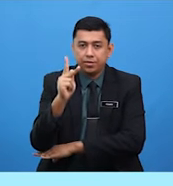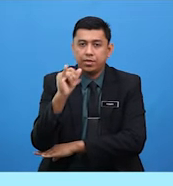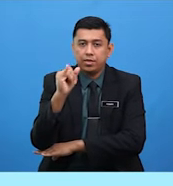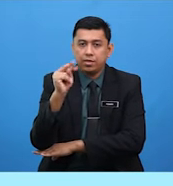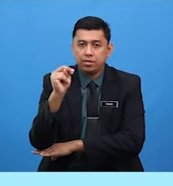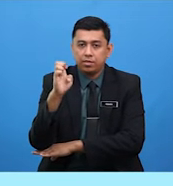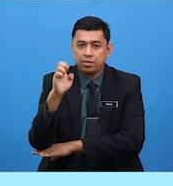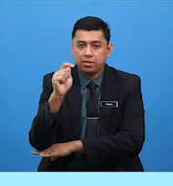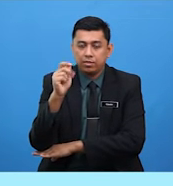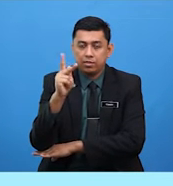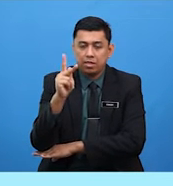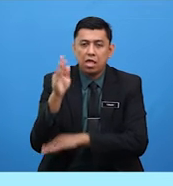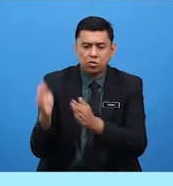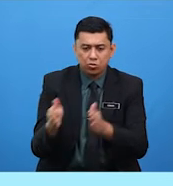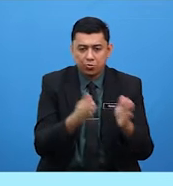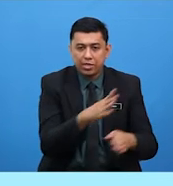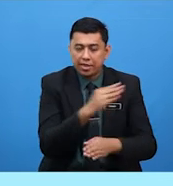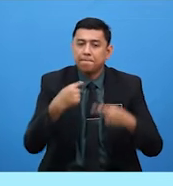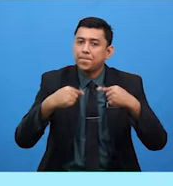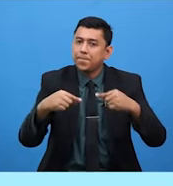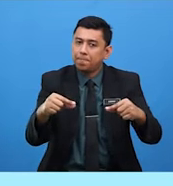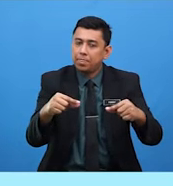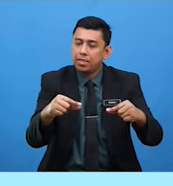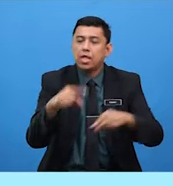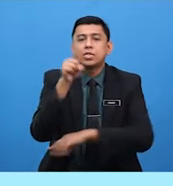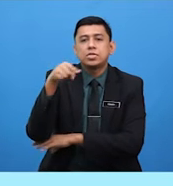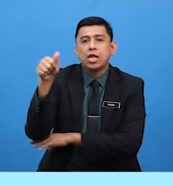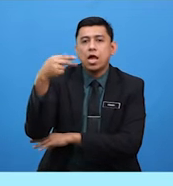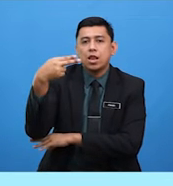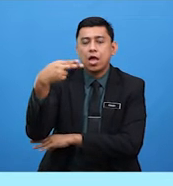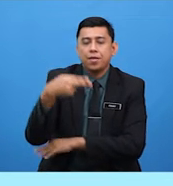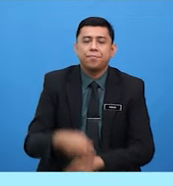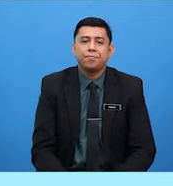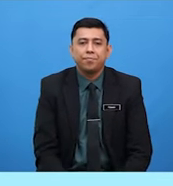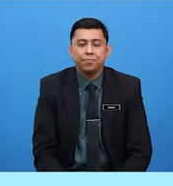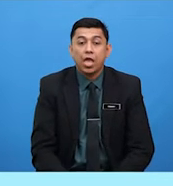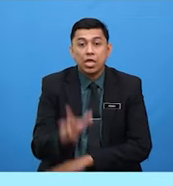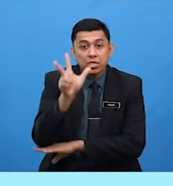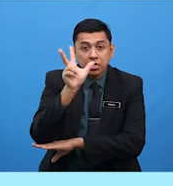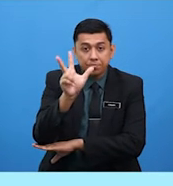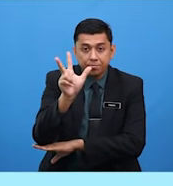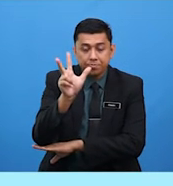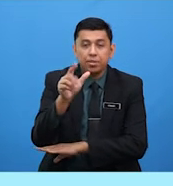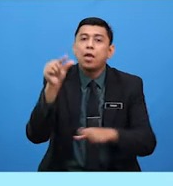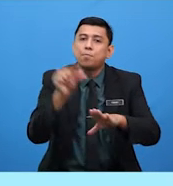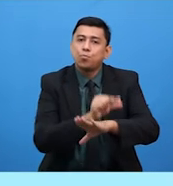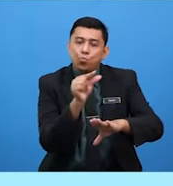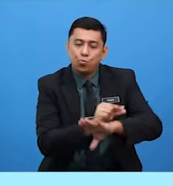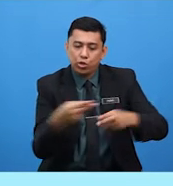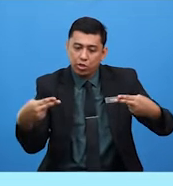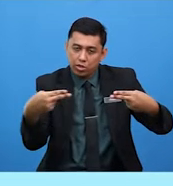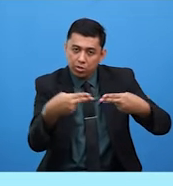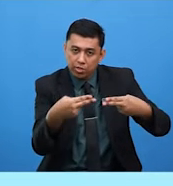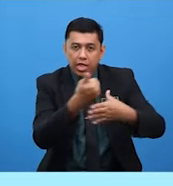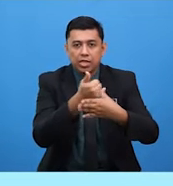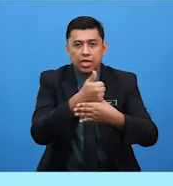segi susunan dan pergerakan zara-zara. Yang ketiga, menggunakan hubungan